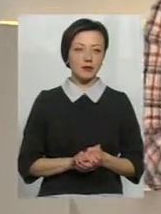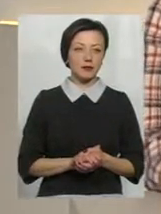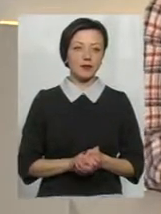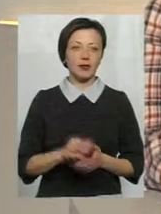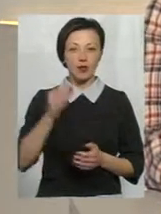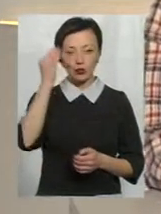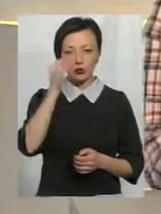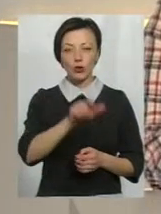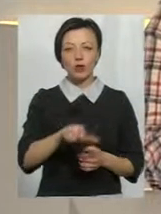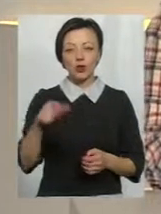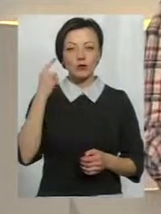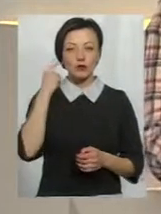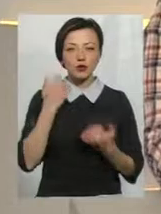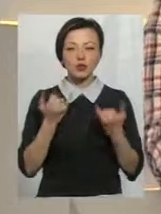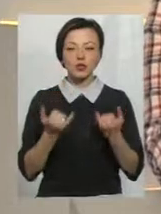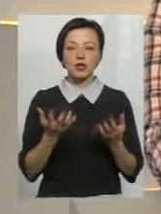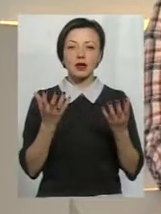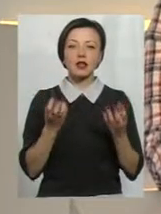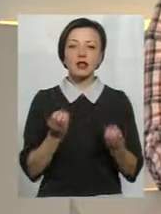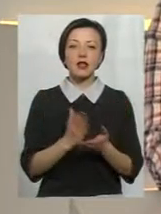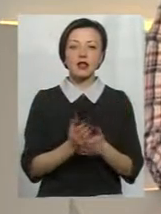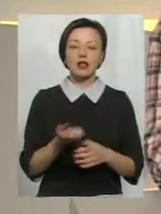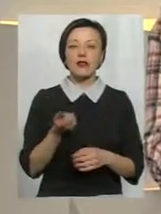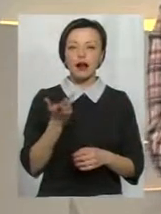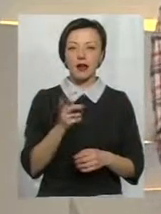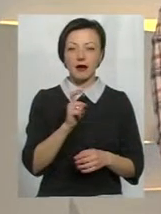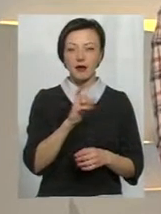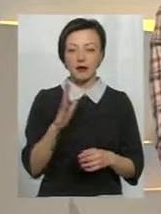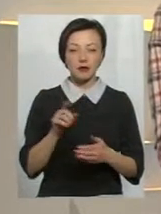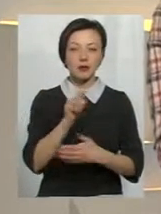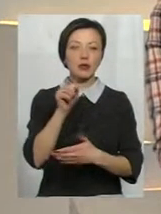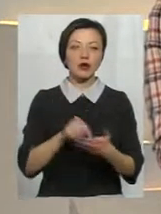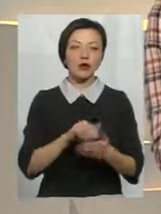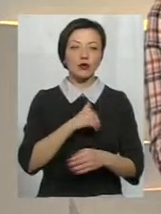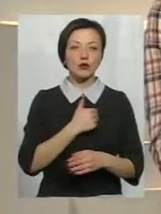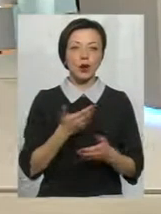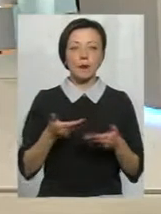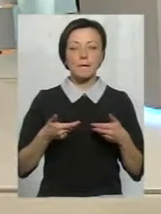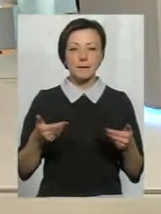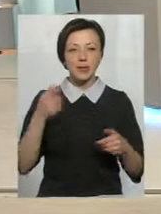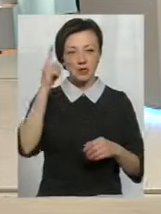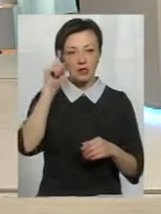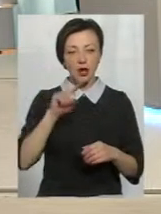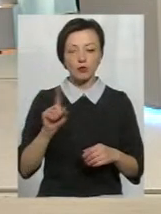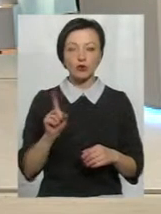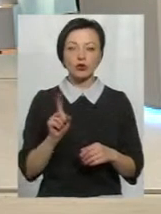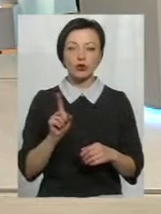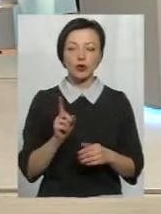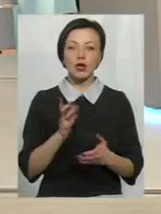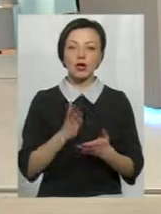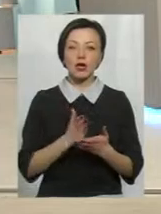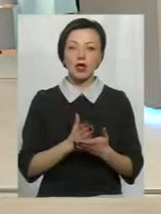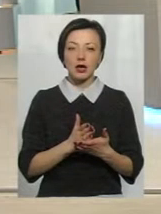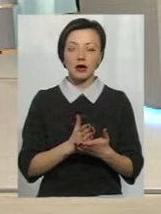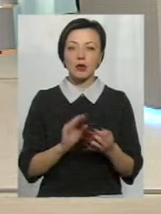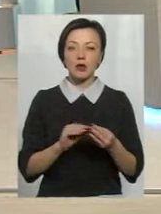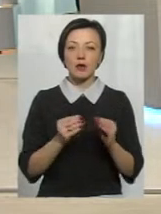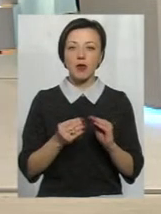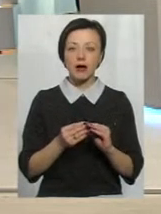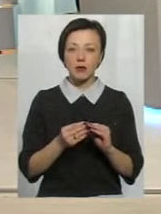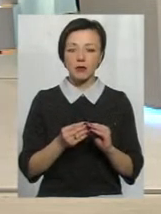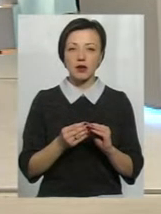Думку людей ми почули, тепер у нас ще є пару хвилин, а хочу вам задати таке питання. От ми знаємо, що є в нас така проблема у